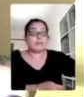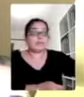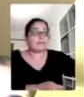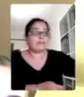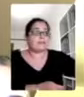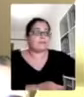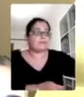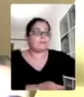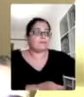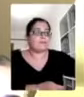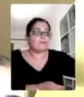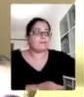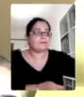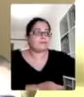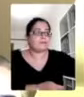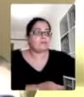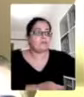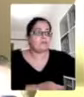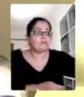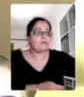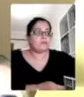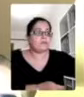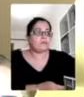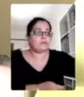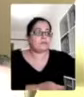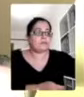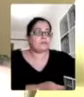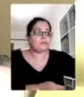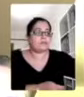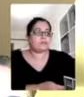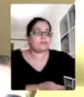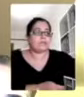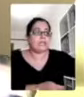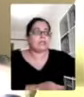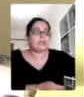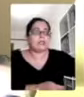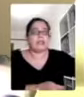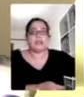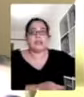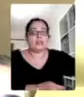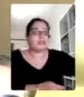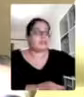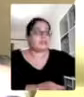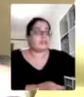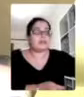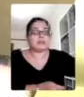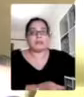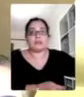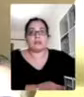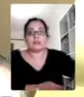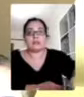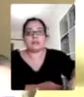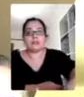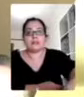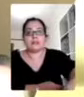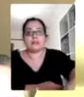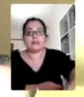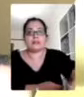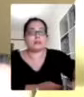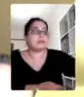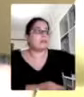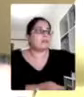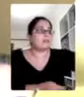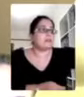Çünkü bizim Evet. ülkemizde ürünlerine olan verginin oranı %200. Bunun üzerine bir de %18 ve ÖTV'nin de